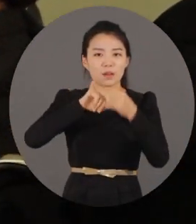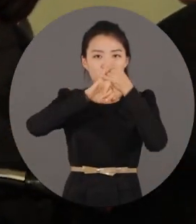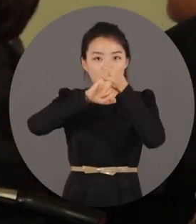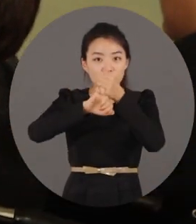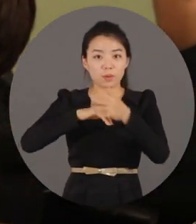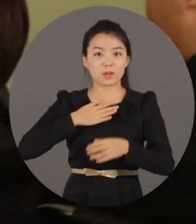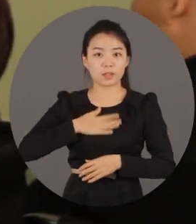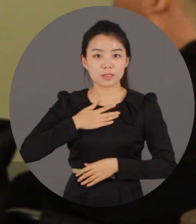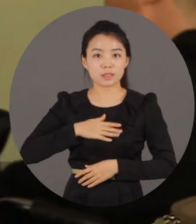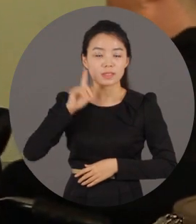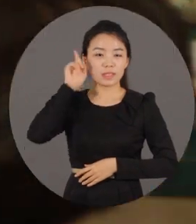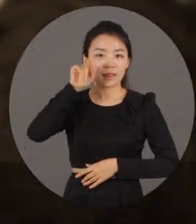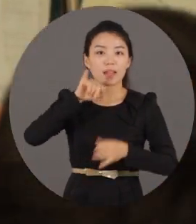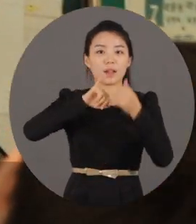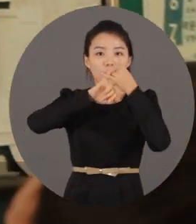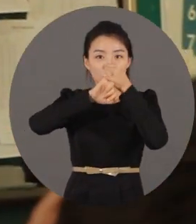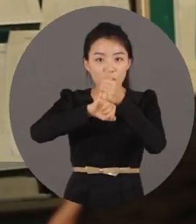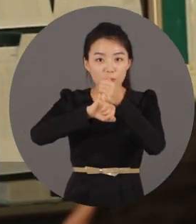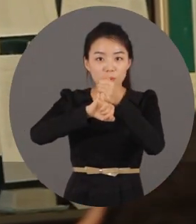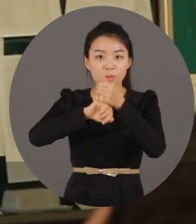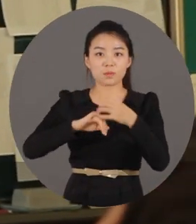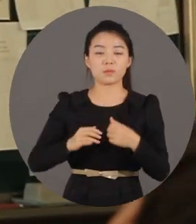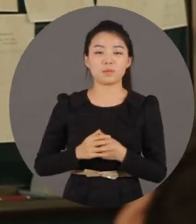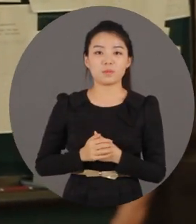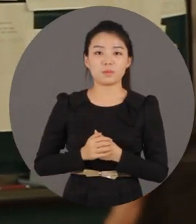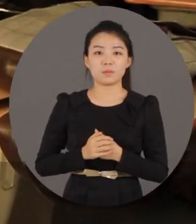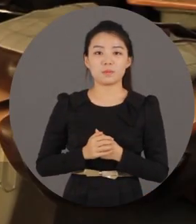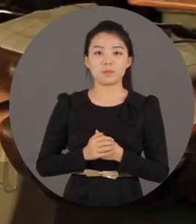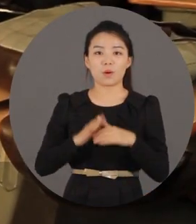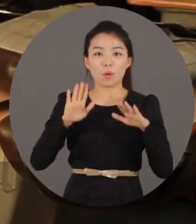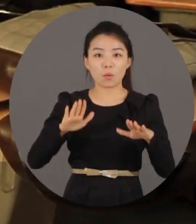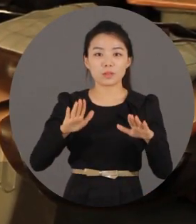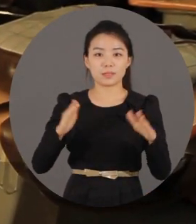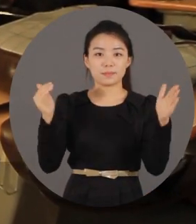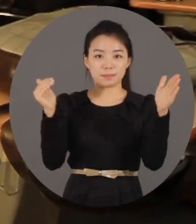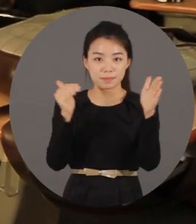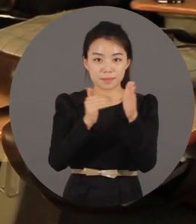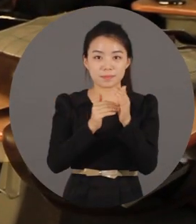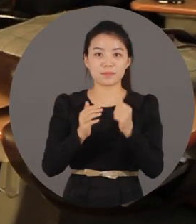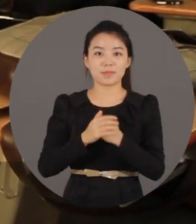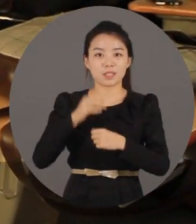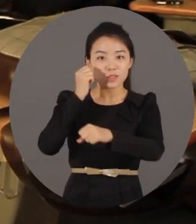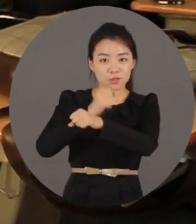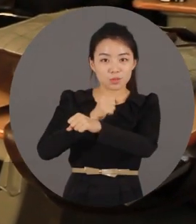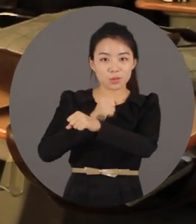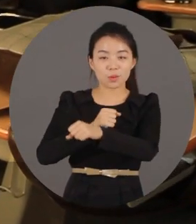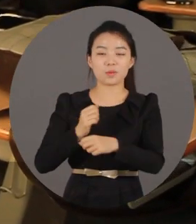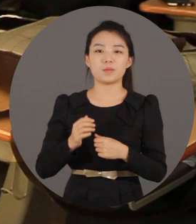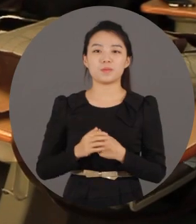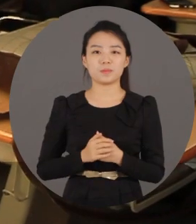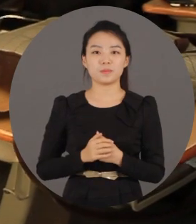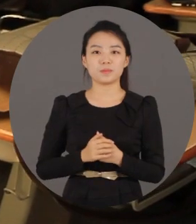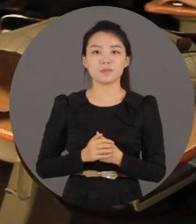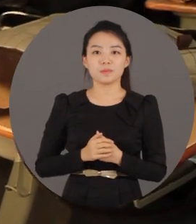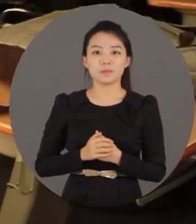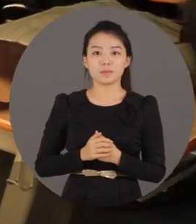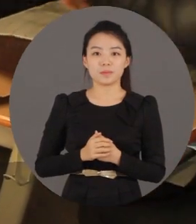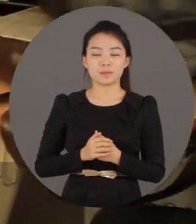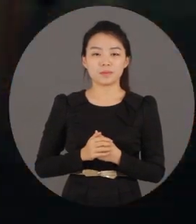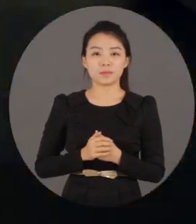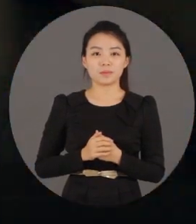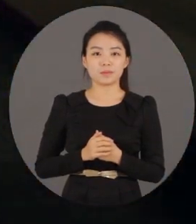그거 내일까지 꼭 해와야 돼. 어? 어, 내일까지 꼭 해와야 돼. 알겠지? 자, 오늘 동네는 그럼 여기까지 하고 수고. 와.